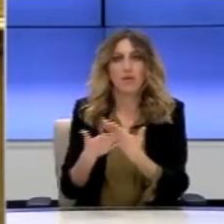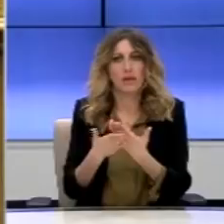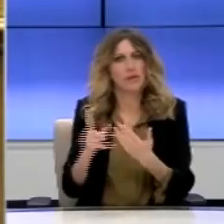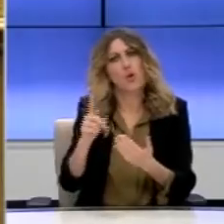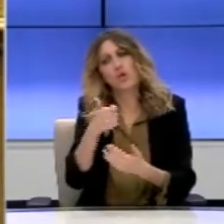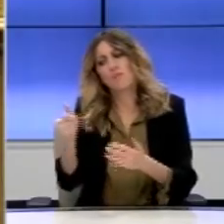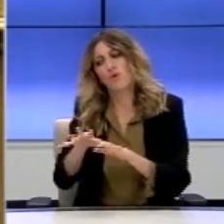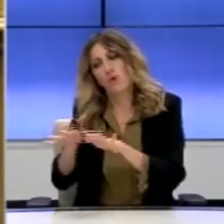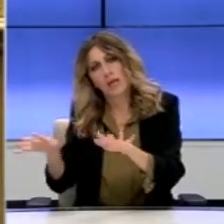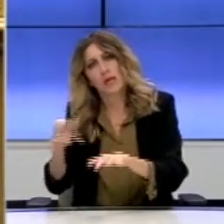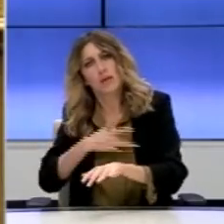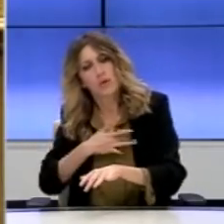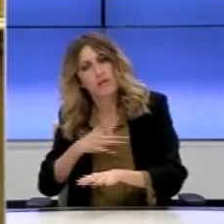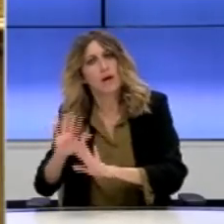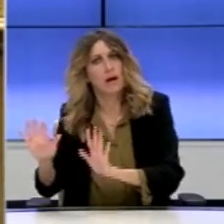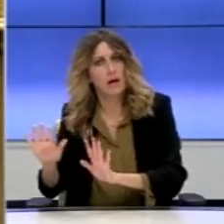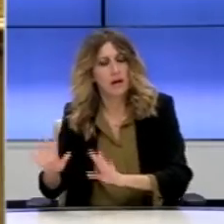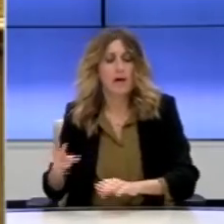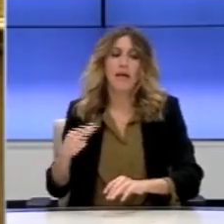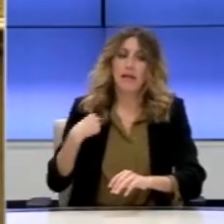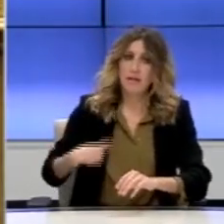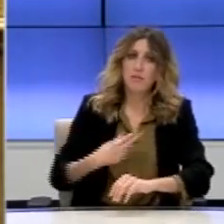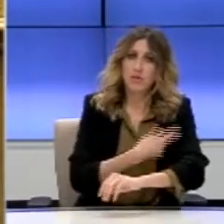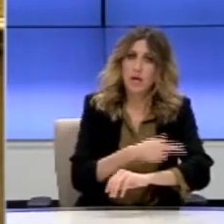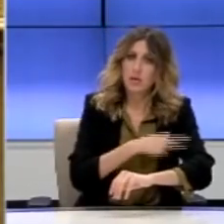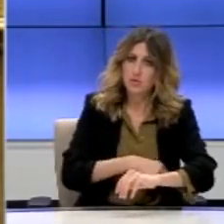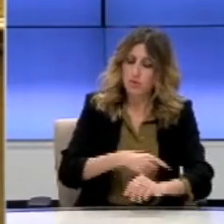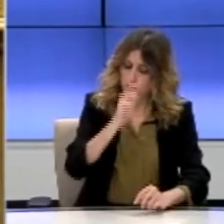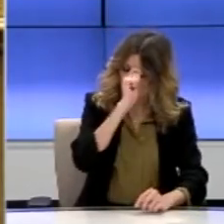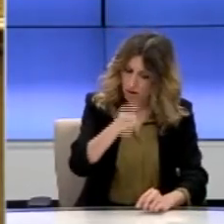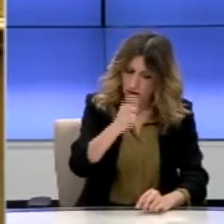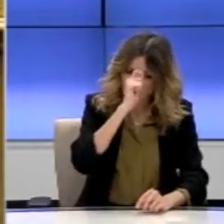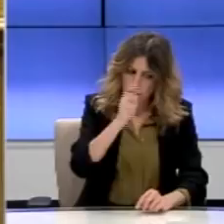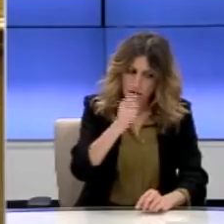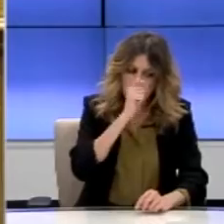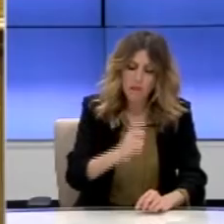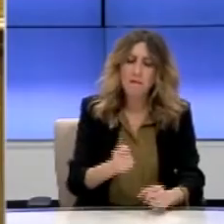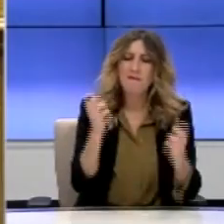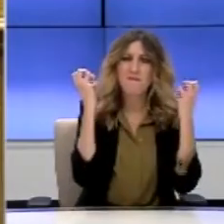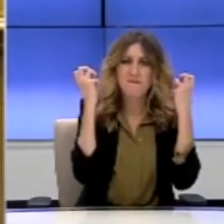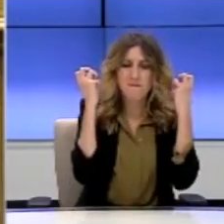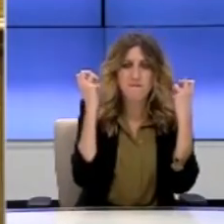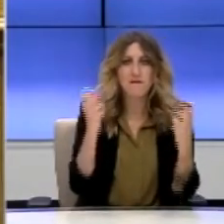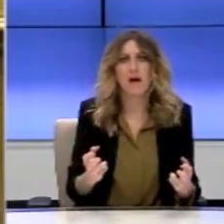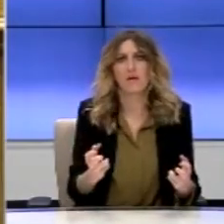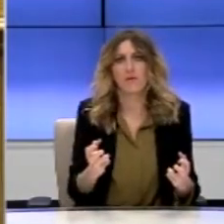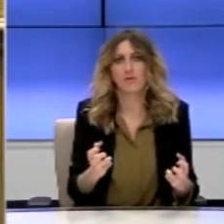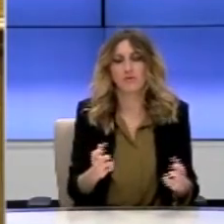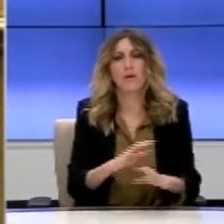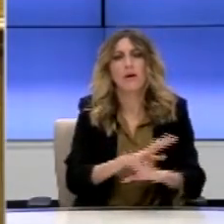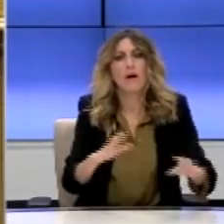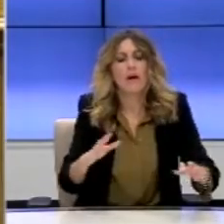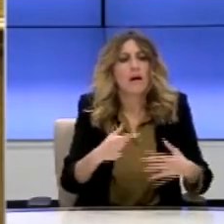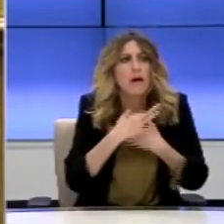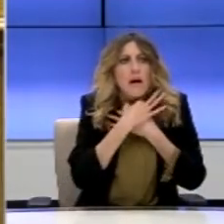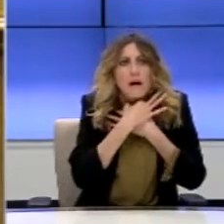στενάζουν τα ήδη επιβαρημένα νοσοκομεία μας. Στη δική μας πρόταση, η πρωτοβάθμια φροντίδα υγείας